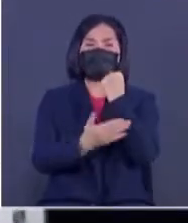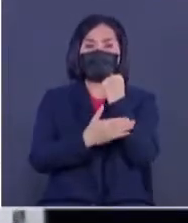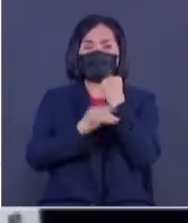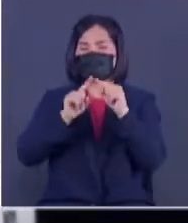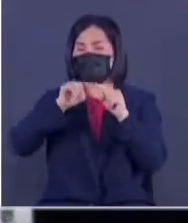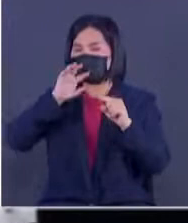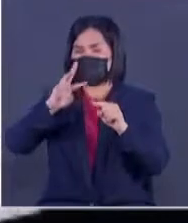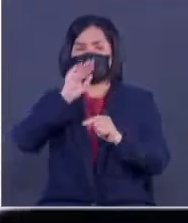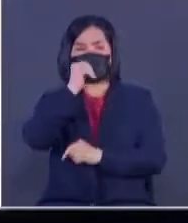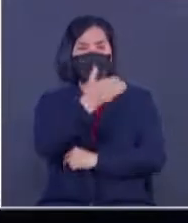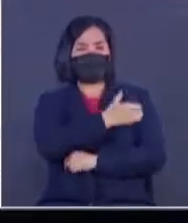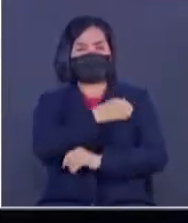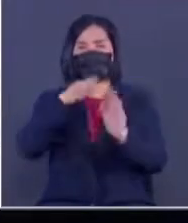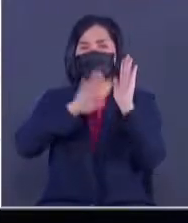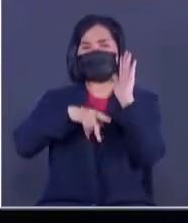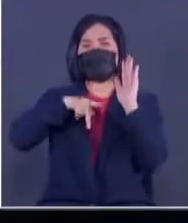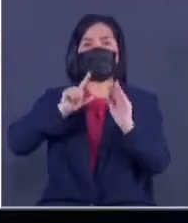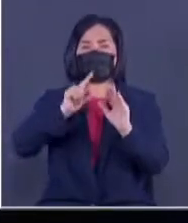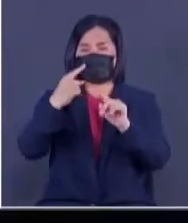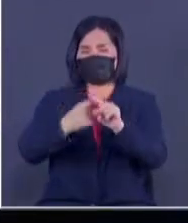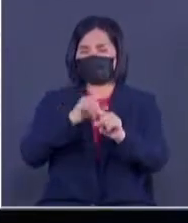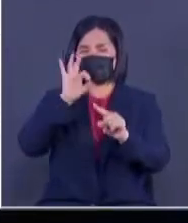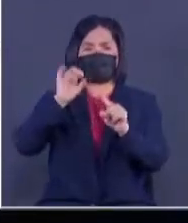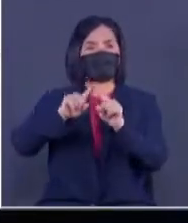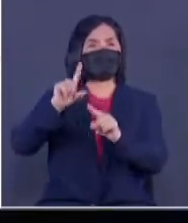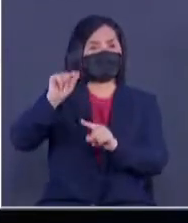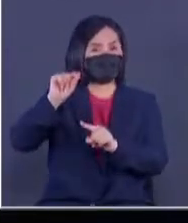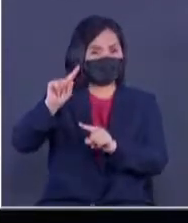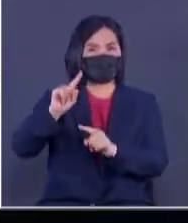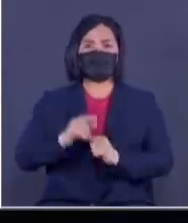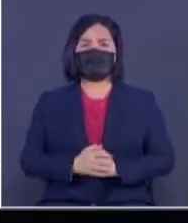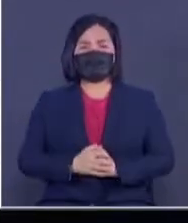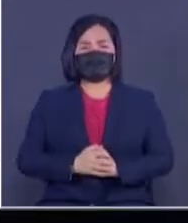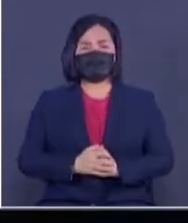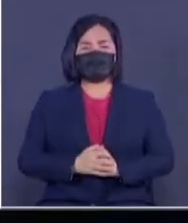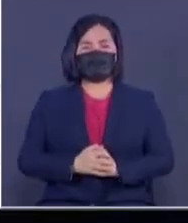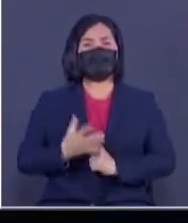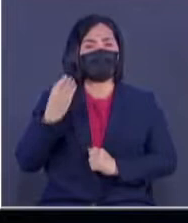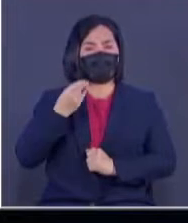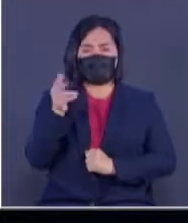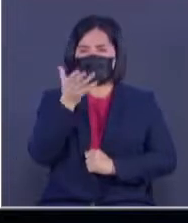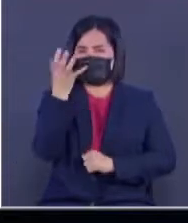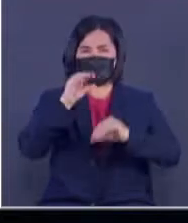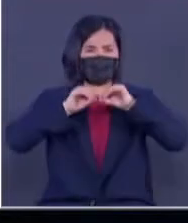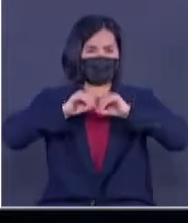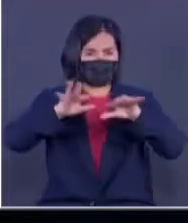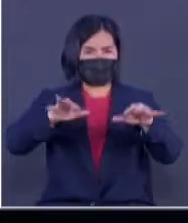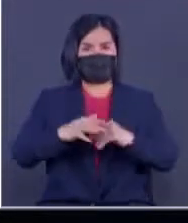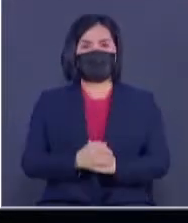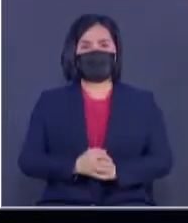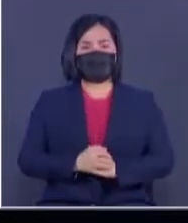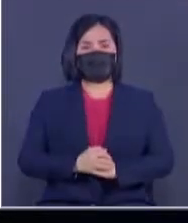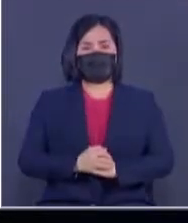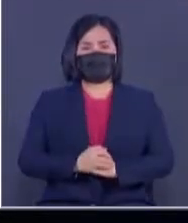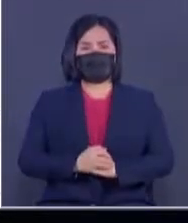รุงเขตเทศบาลเมืองพัทลุงเมื่อวันที่21กันยายนที่ผ่านมานะครับเมื่อวานนี้เนี่ยคลิปนี้ก็ถูกเผยแพร่ออกมาขณะ